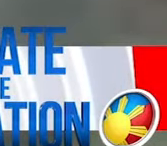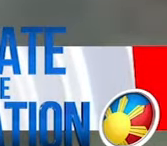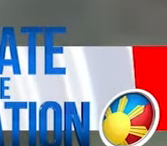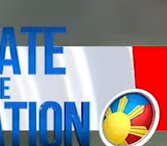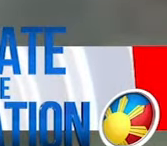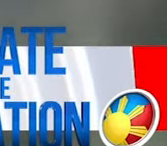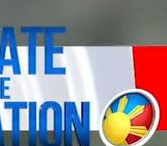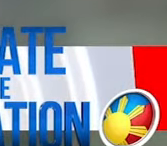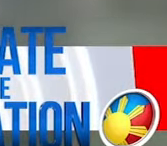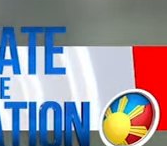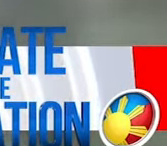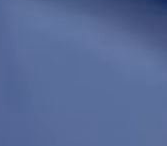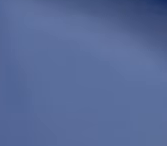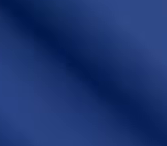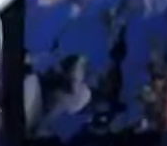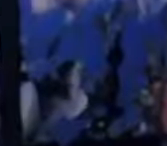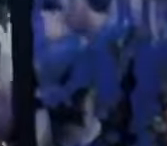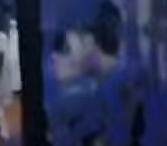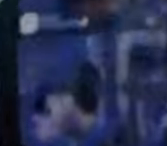nakakagat